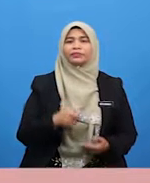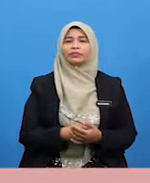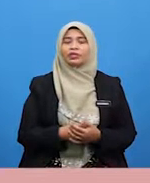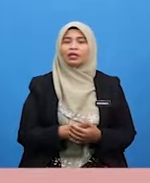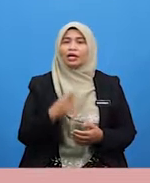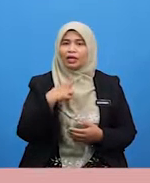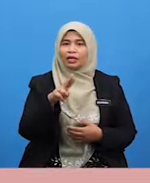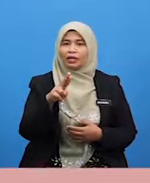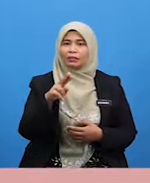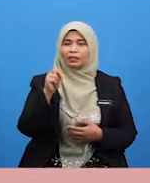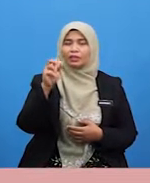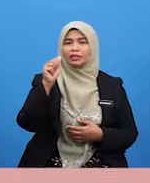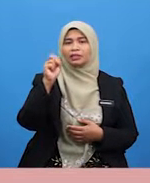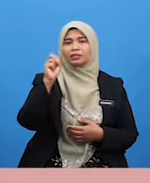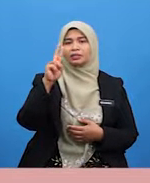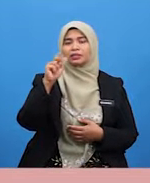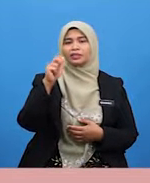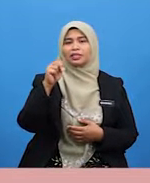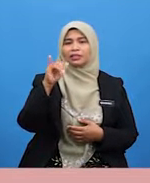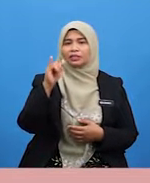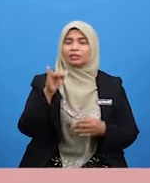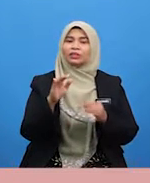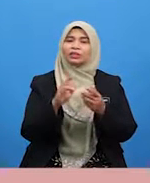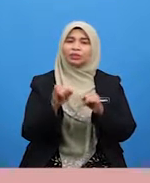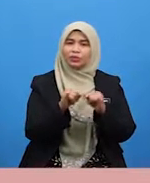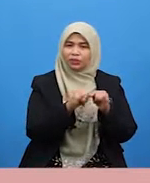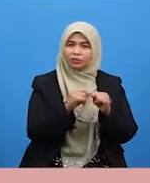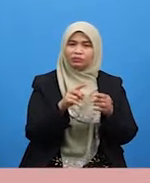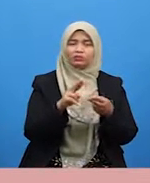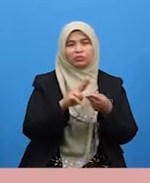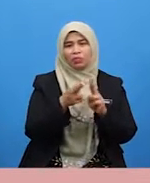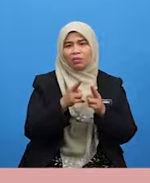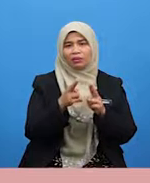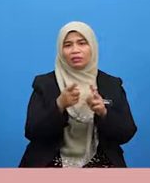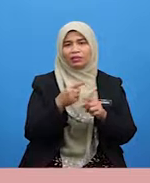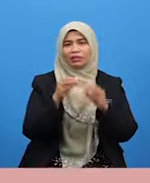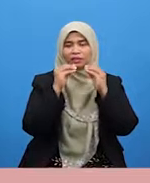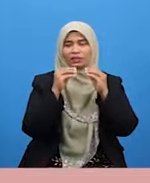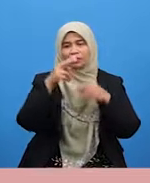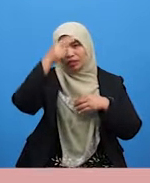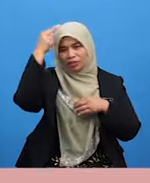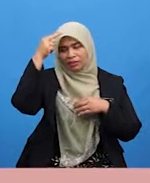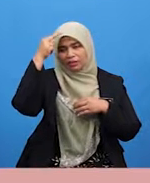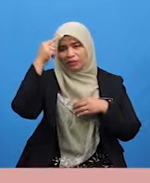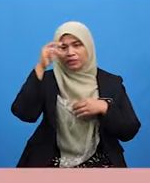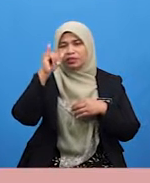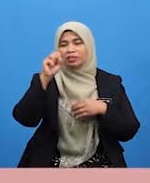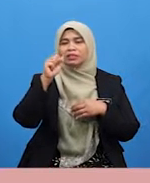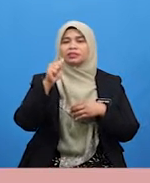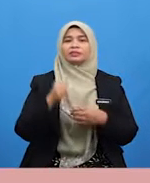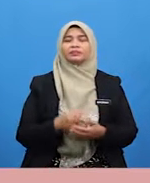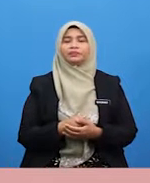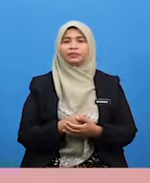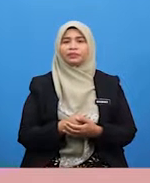Agama Samawi yang diubah suai daripada ajaran Nabi Isa AS tapi diubah mengikut keinginan